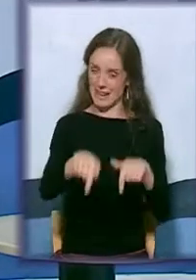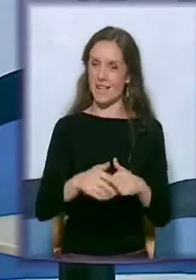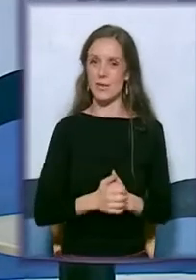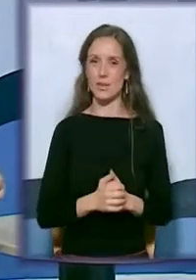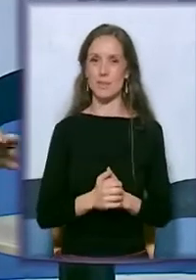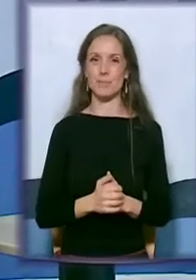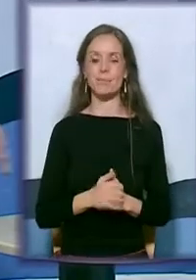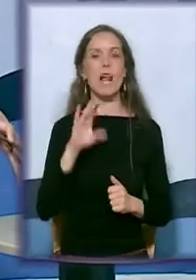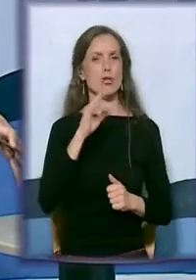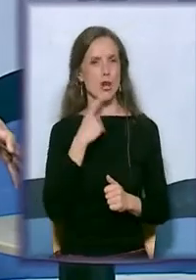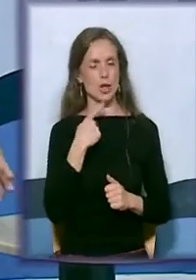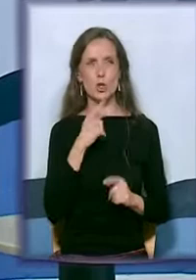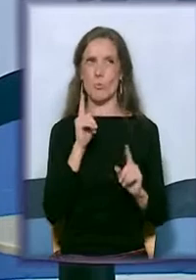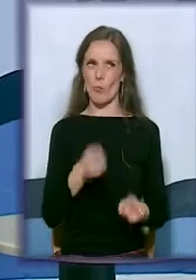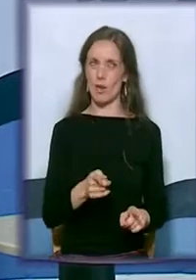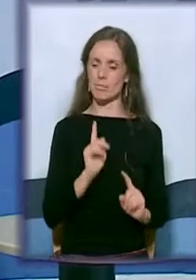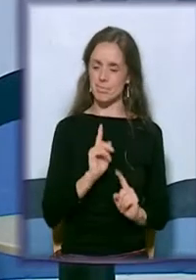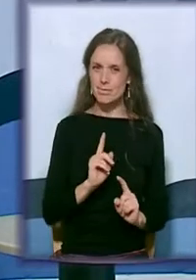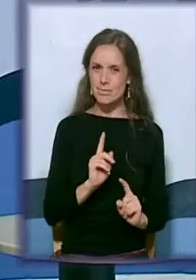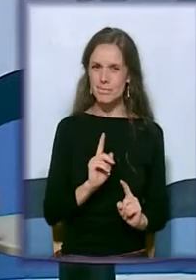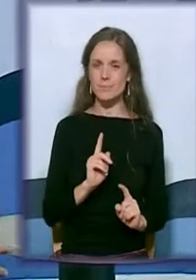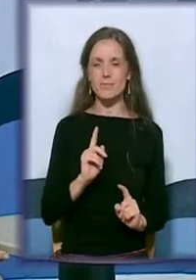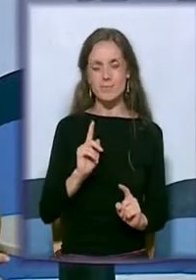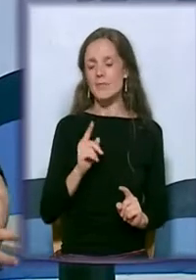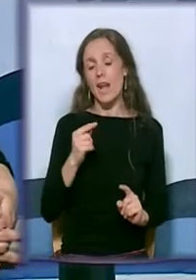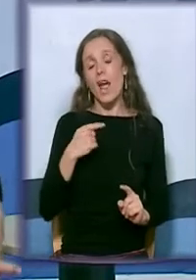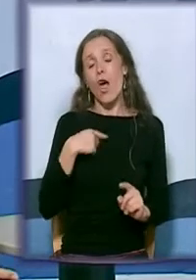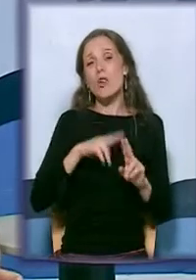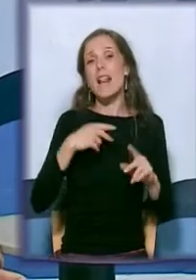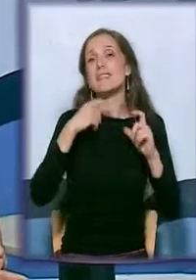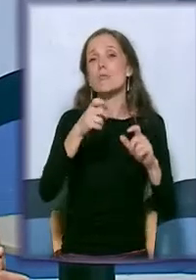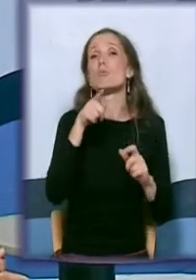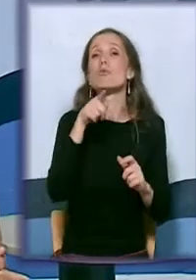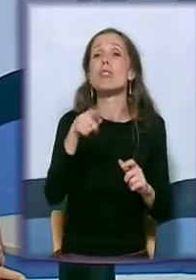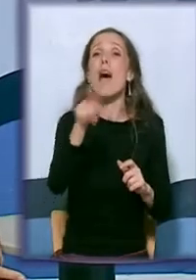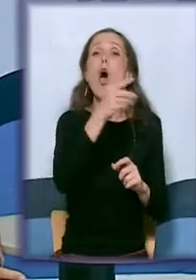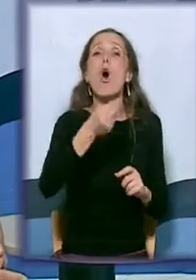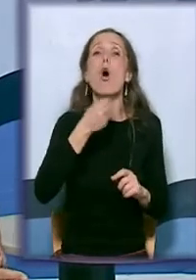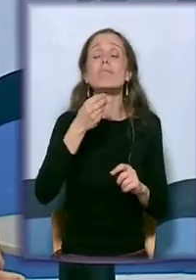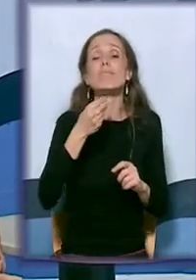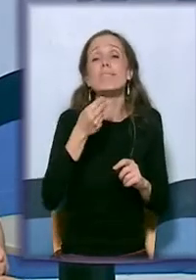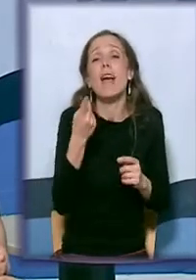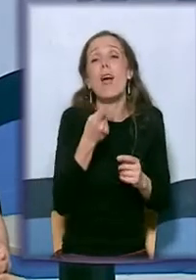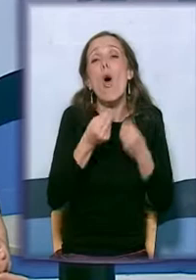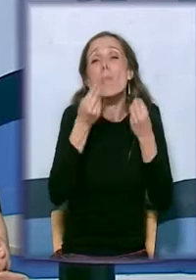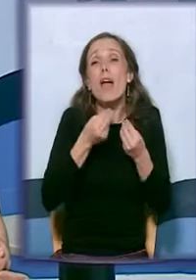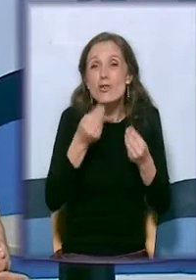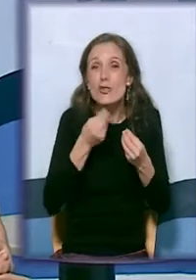Mislim da moramo ipak nekako dugujemo to objašnjenje i svim gledalcima televizije Studija B i misiju Pozvite nas bolje.